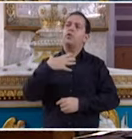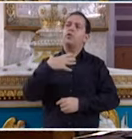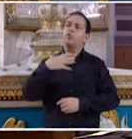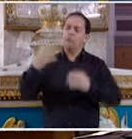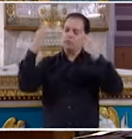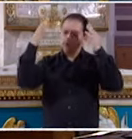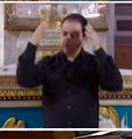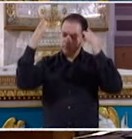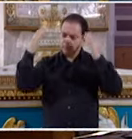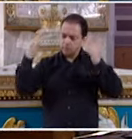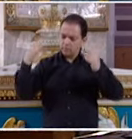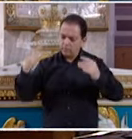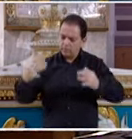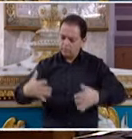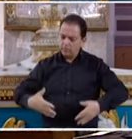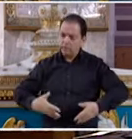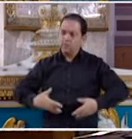ημάς ο Θεός.